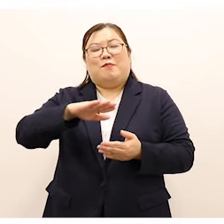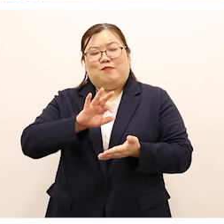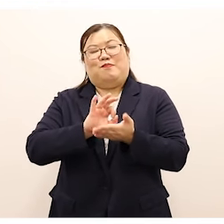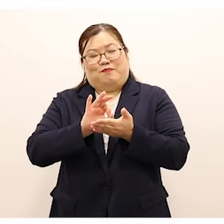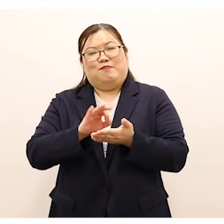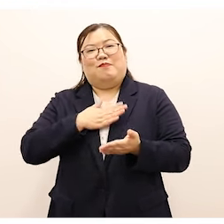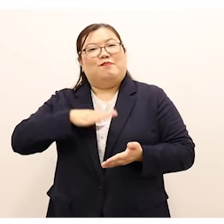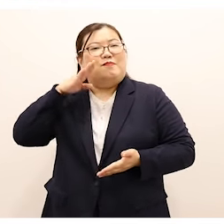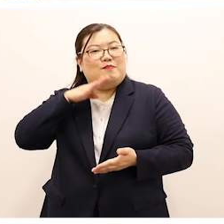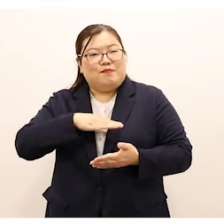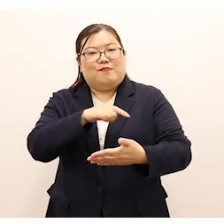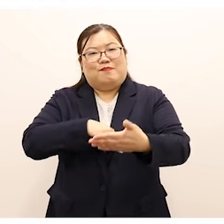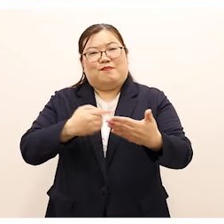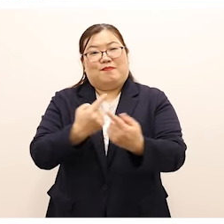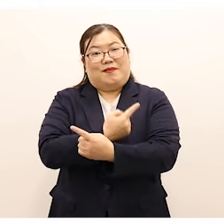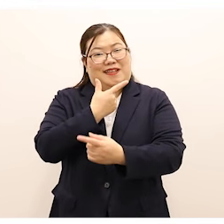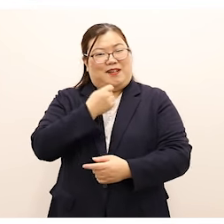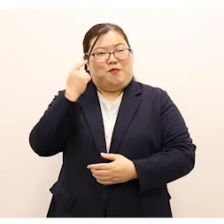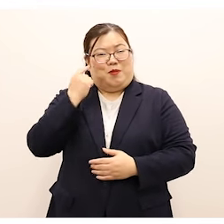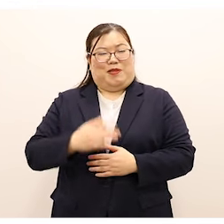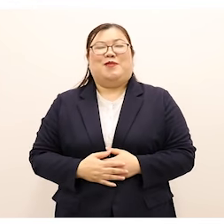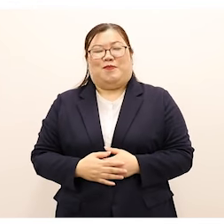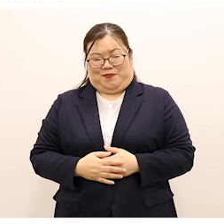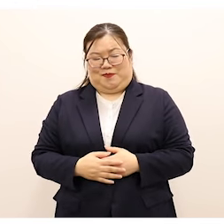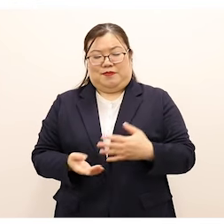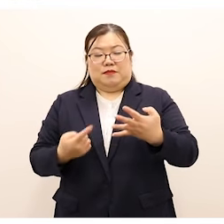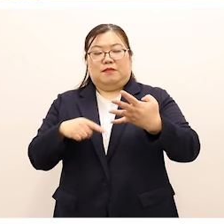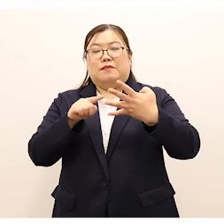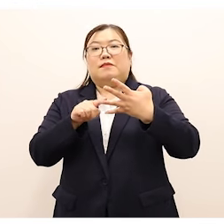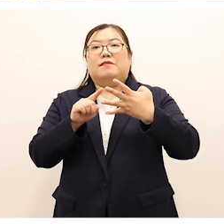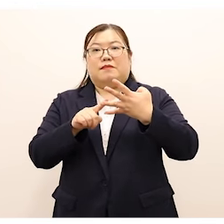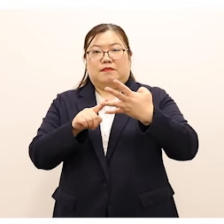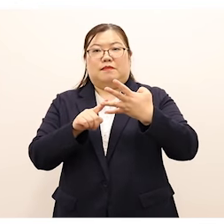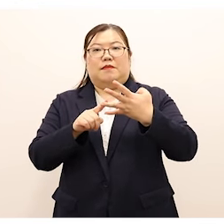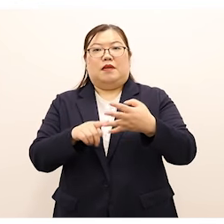ったことと思います。次に、資料3ページをご覧ください。